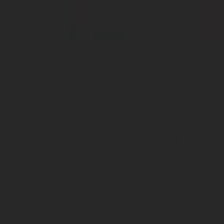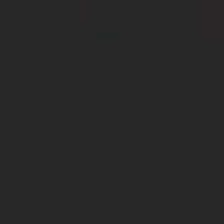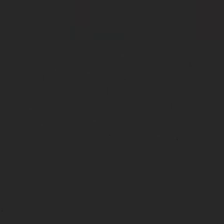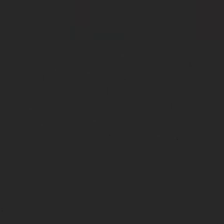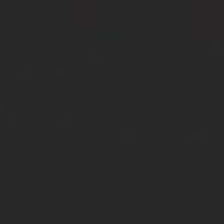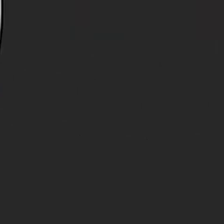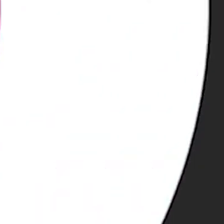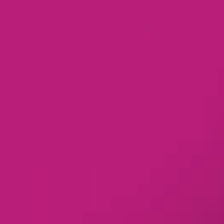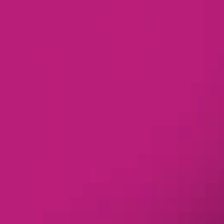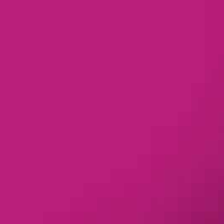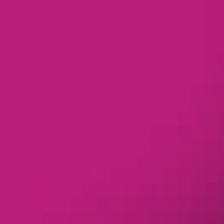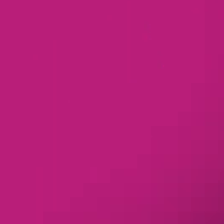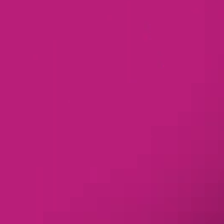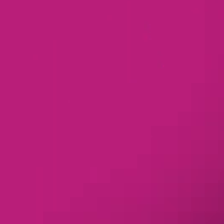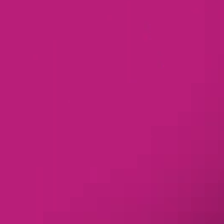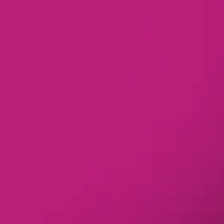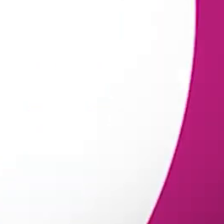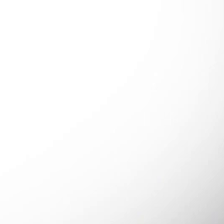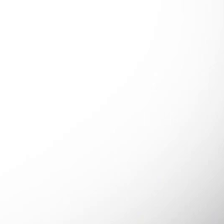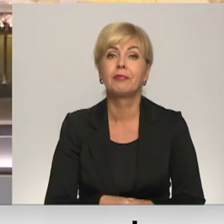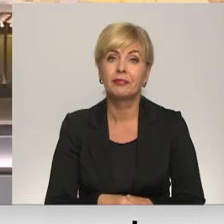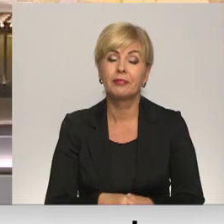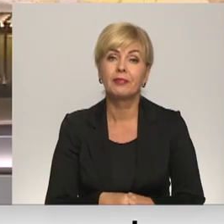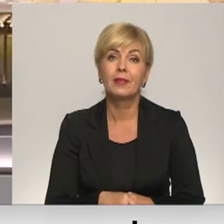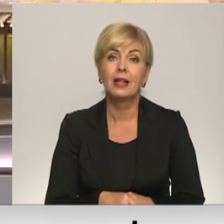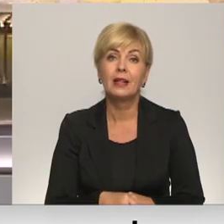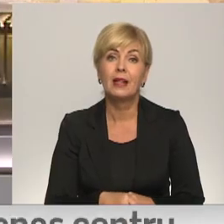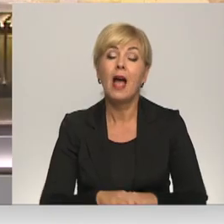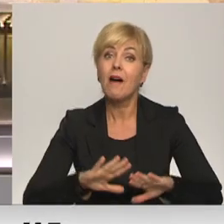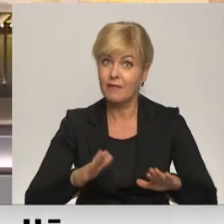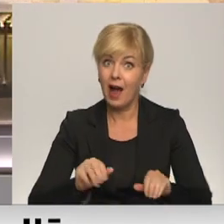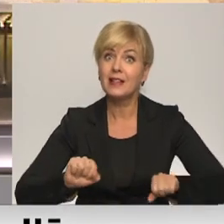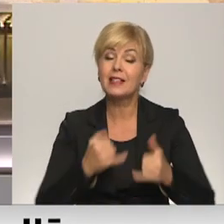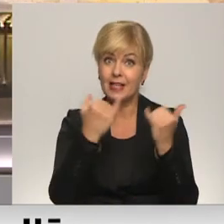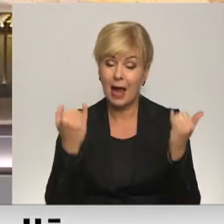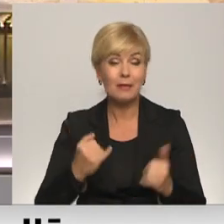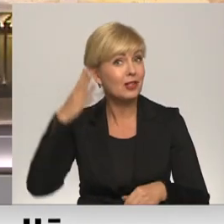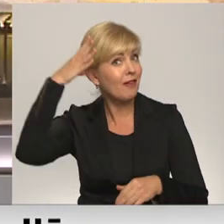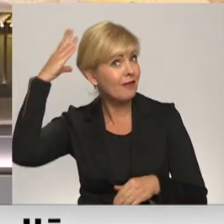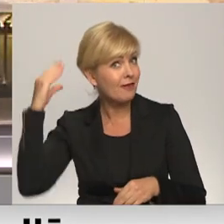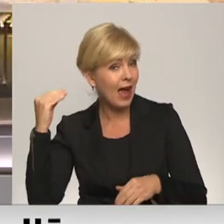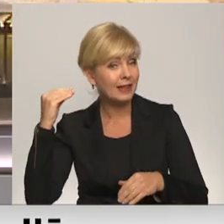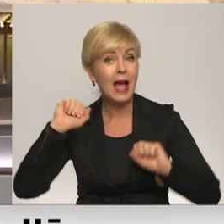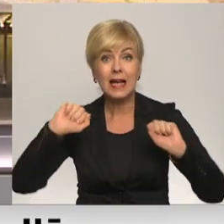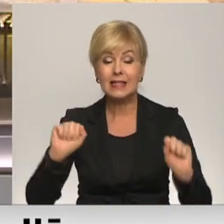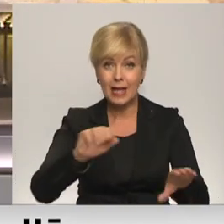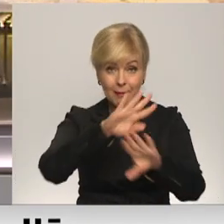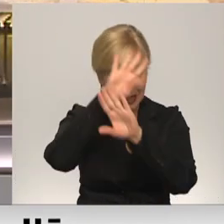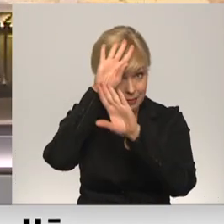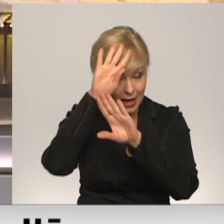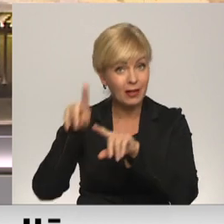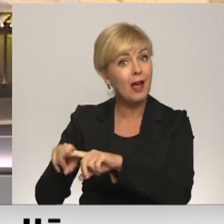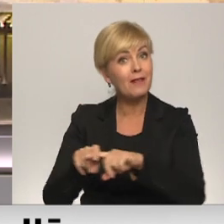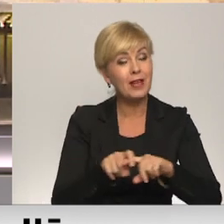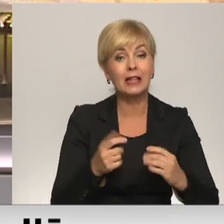Re, viss ēters ir te! Vai Ziemassvētku vecītes ziemeļbrieži vilktās kamanās var